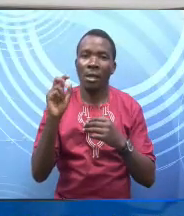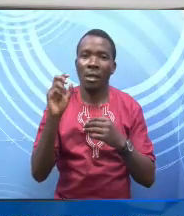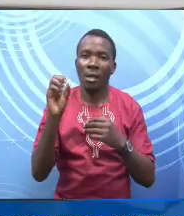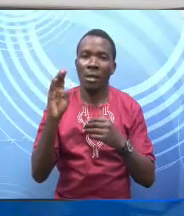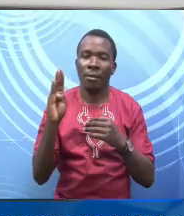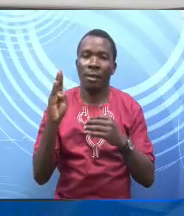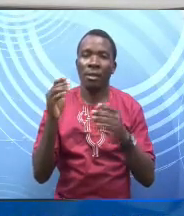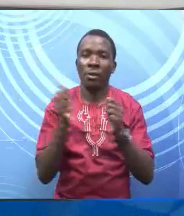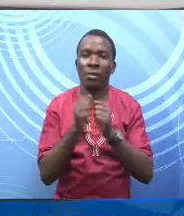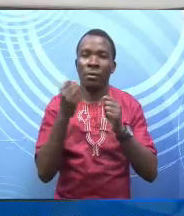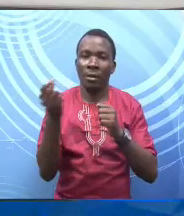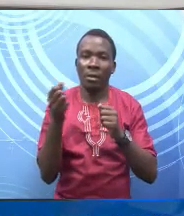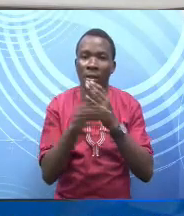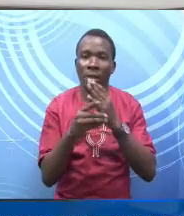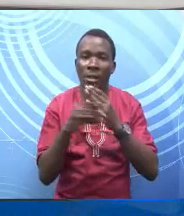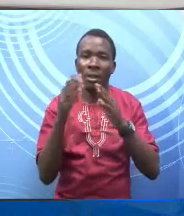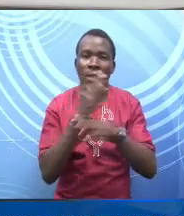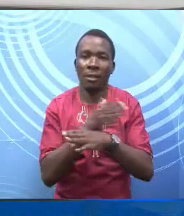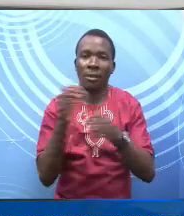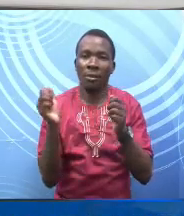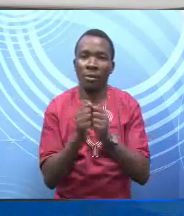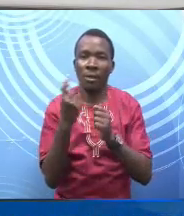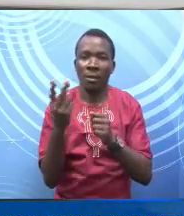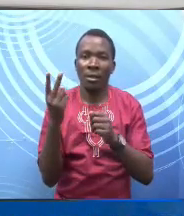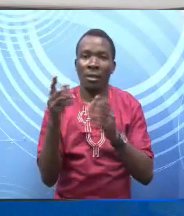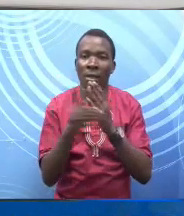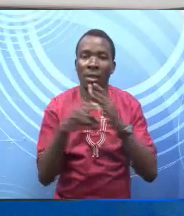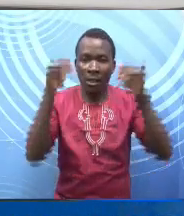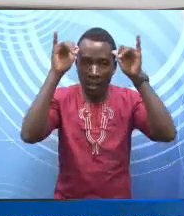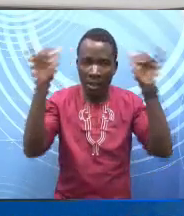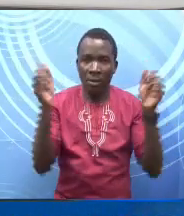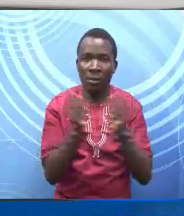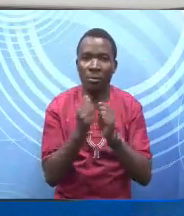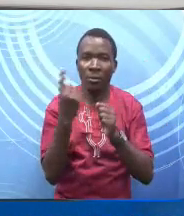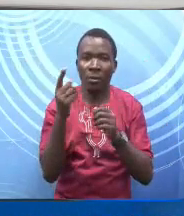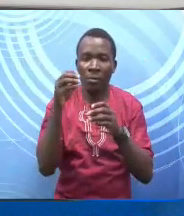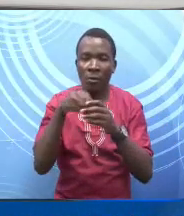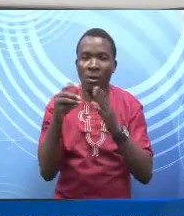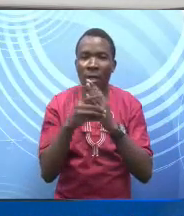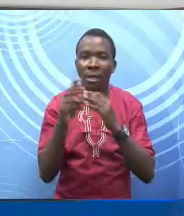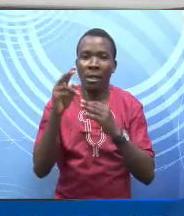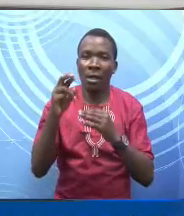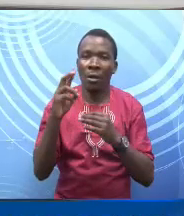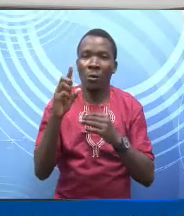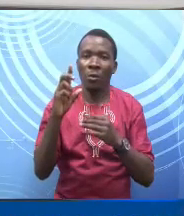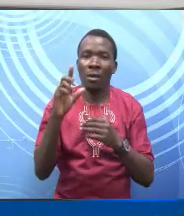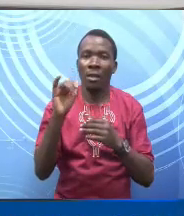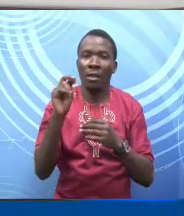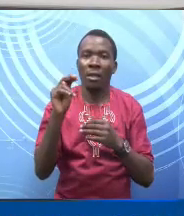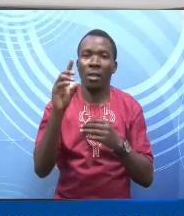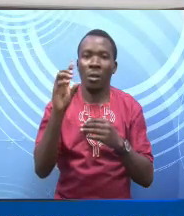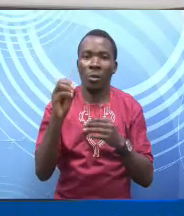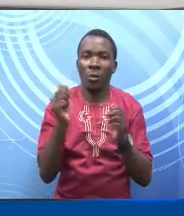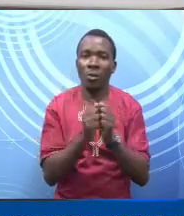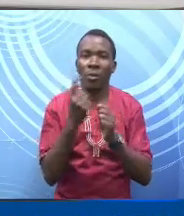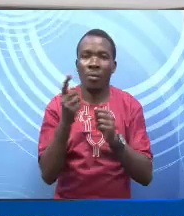ka Kamonyi, 12 bo mu karere ka Nyagatare, 11 bo mu karere ka Rulindo, 11 bo mu karere ka Karongi,